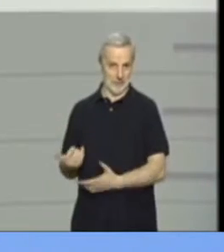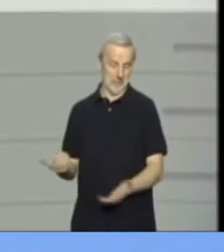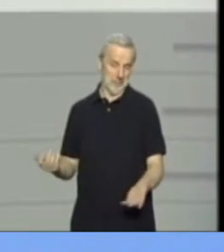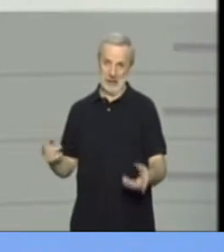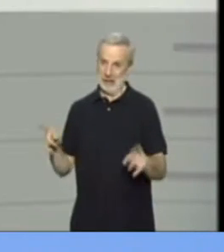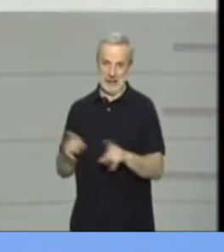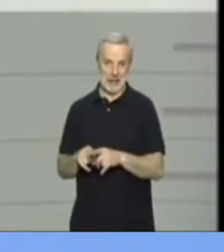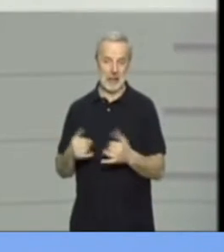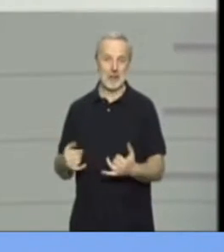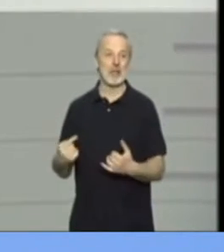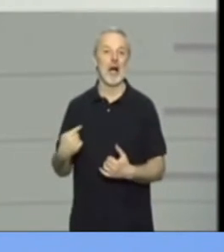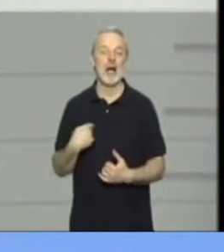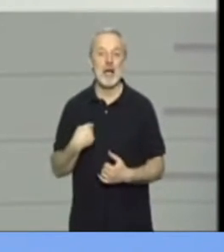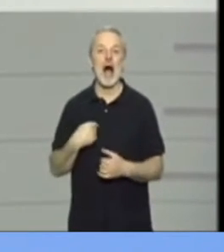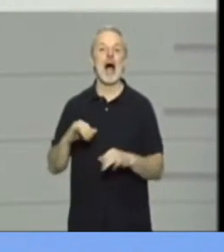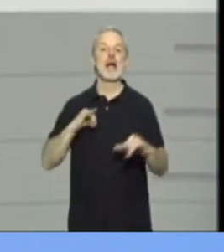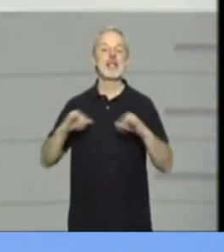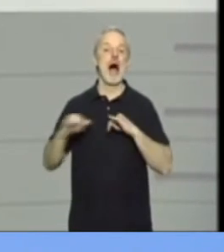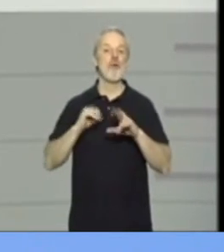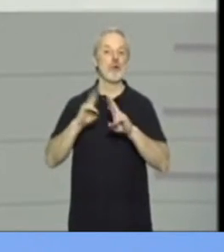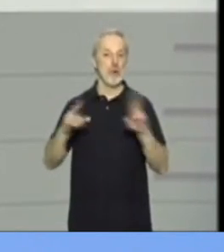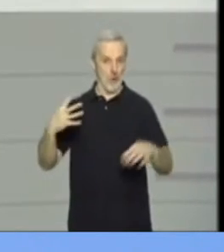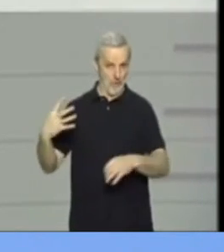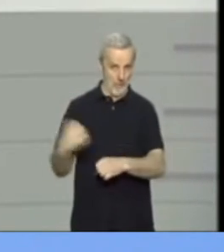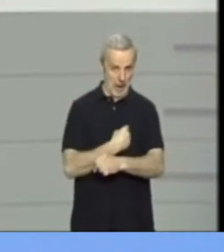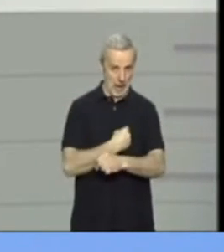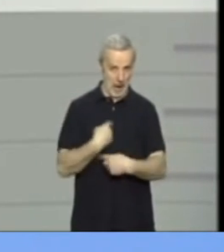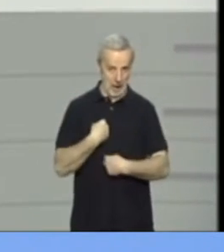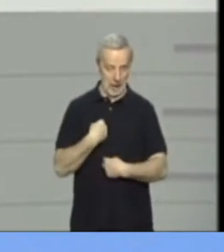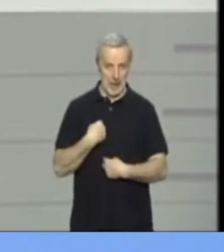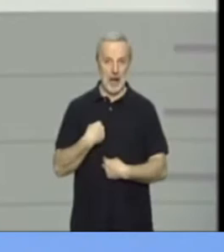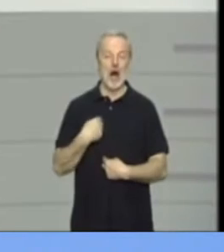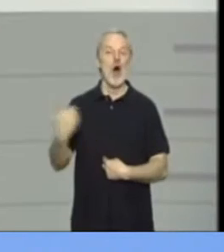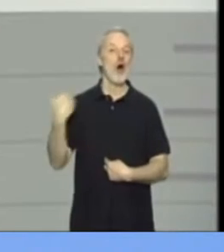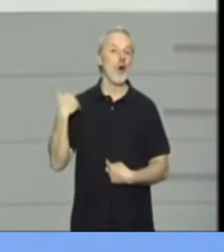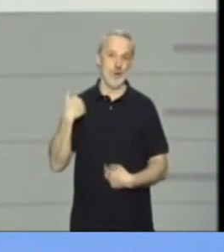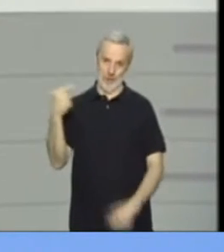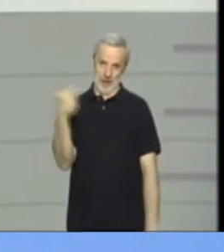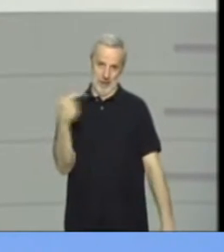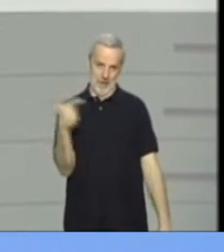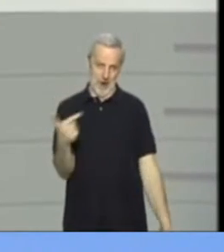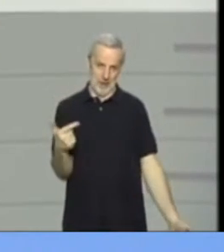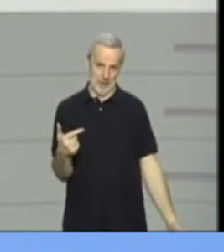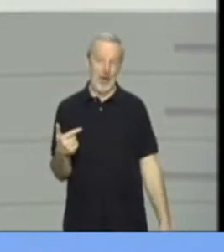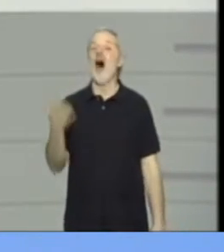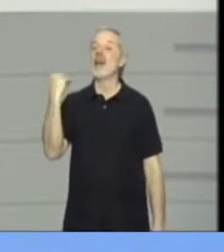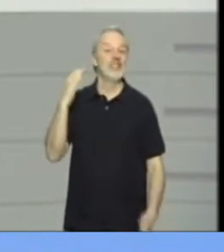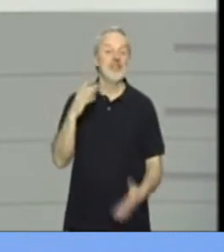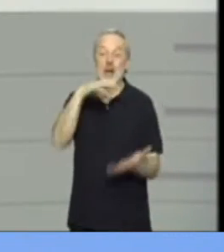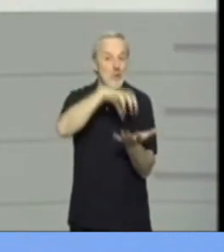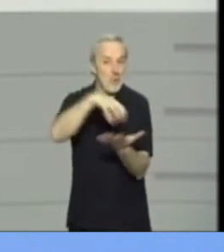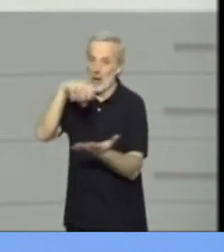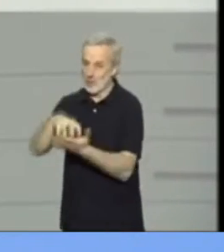tak jak teď, já když jsem vyhrál závod míru, tak mi bylo 21, 20, takže v podstatě ta kategorie do 23 let, i když tenkrát